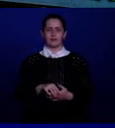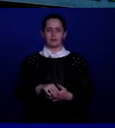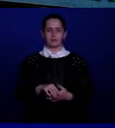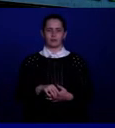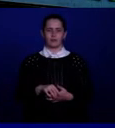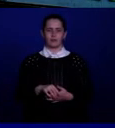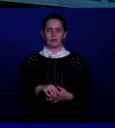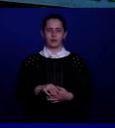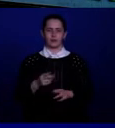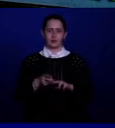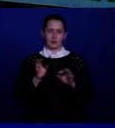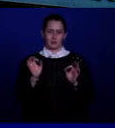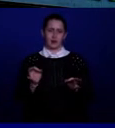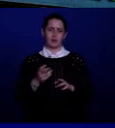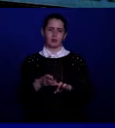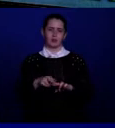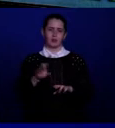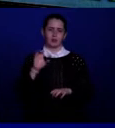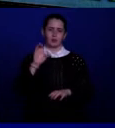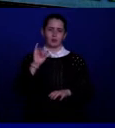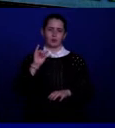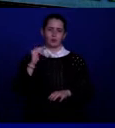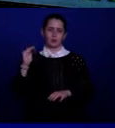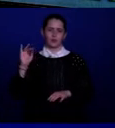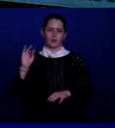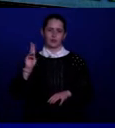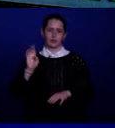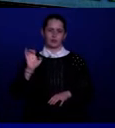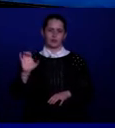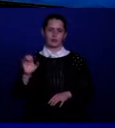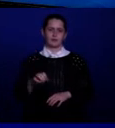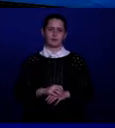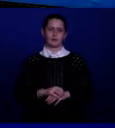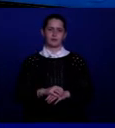формы? Правильно, ребята, это суффикс.